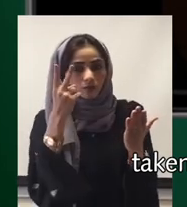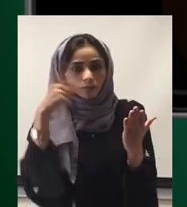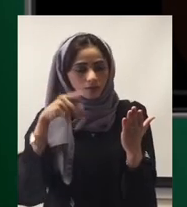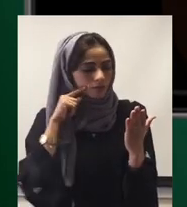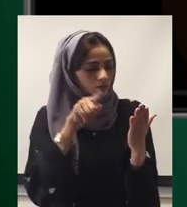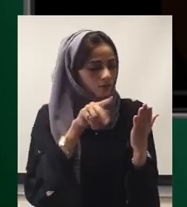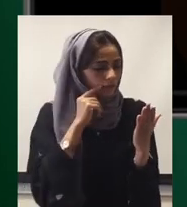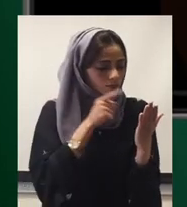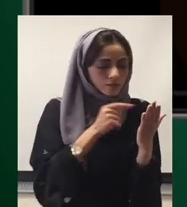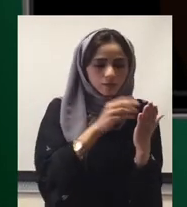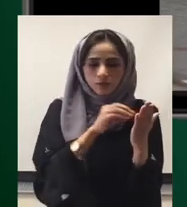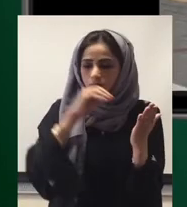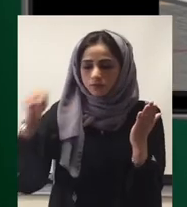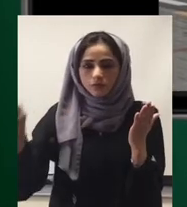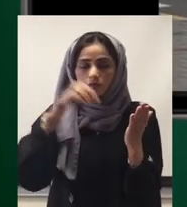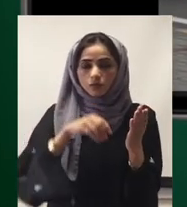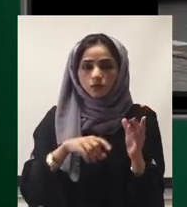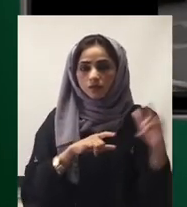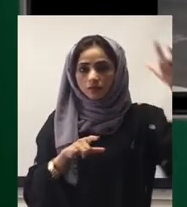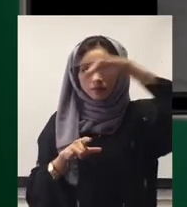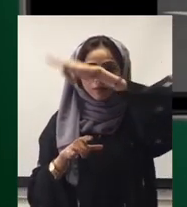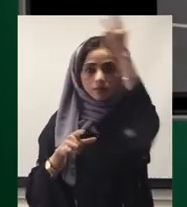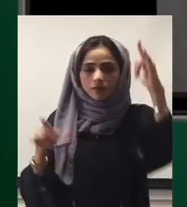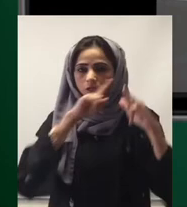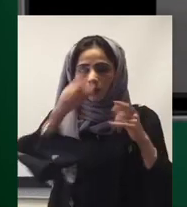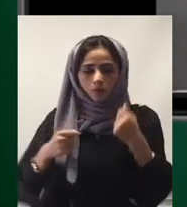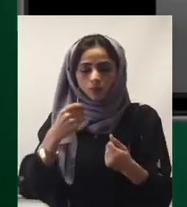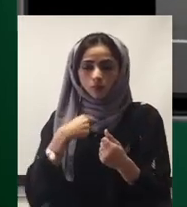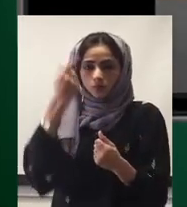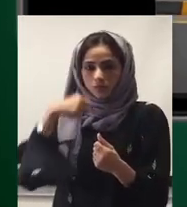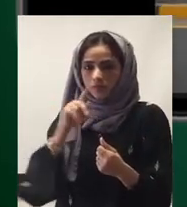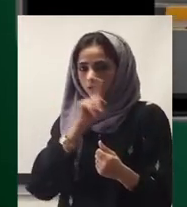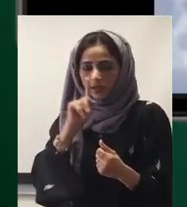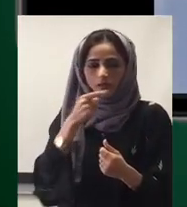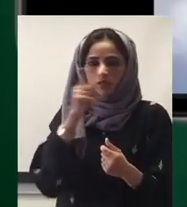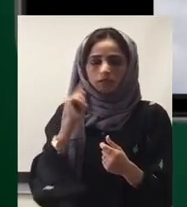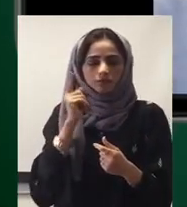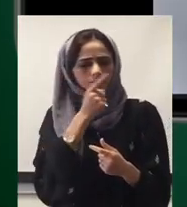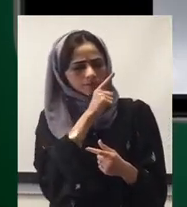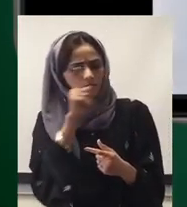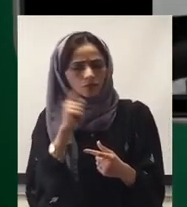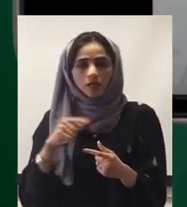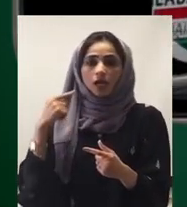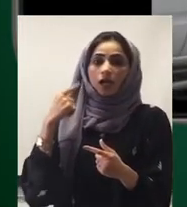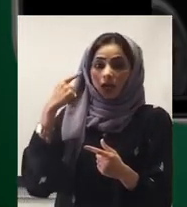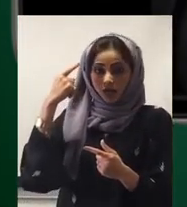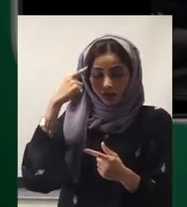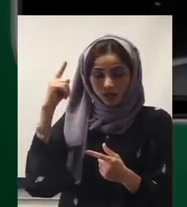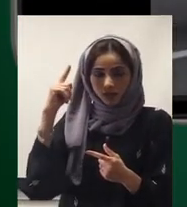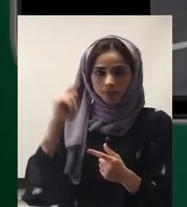المحيطة، ويتم الاستعانة بالطائرة بدون طيار للتوثيق، وذلك لتنفيذ الحلول العلمية والعملية.